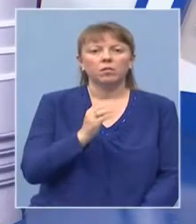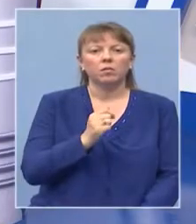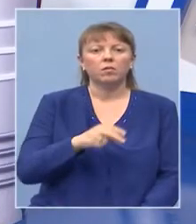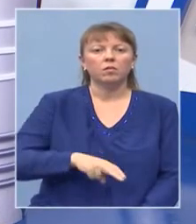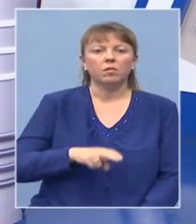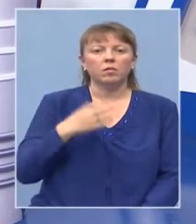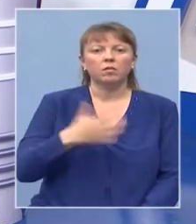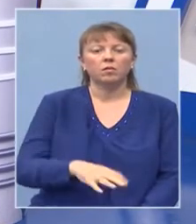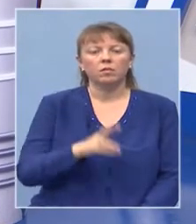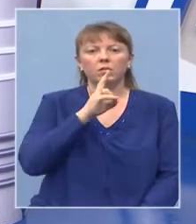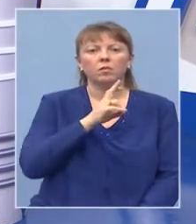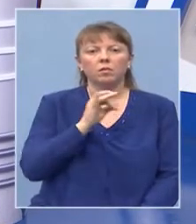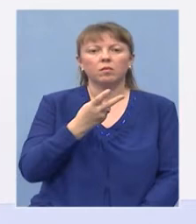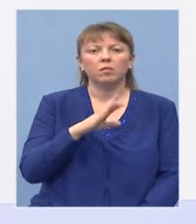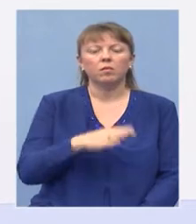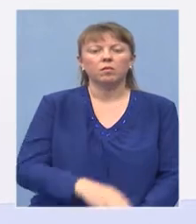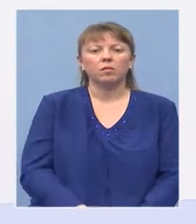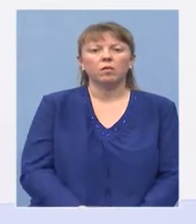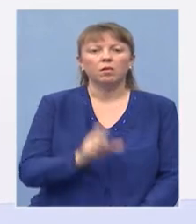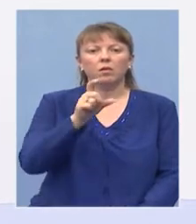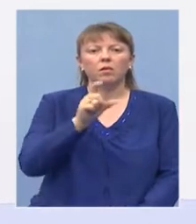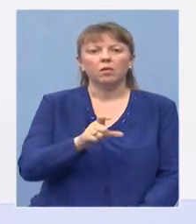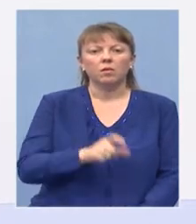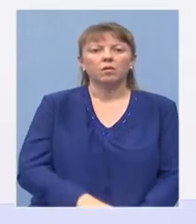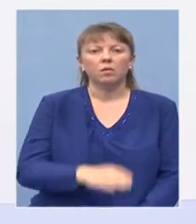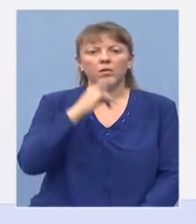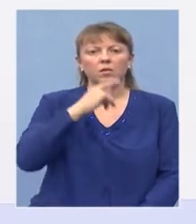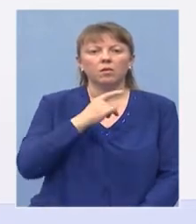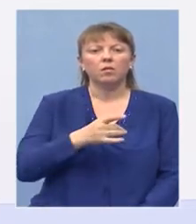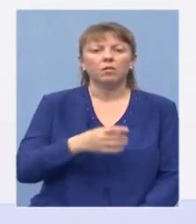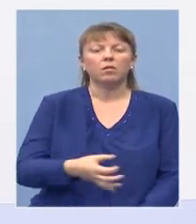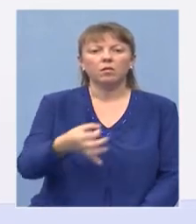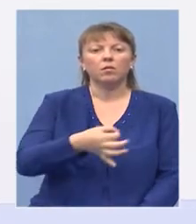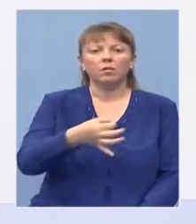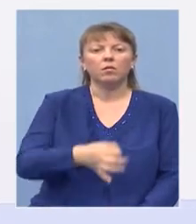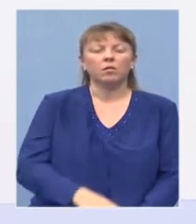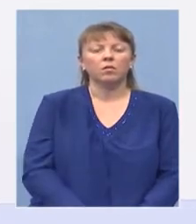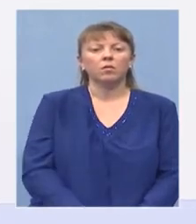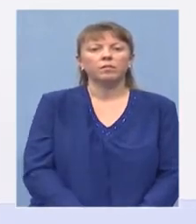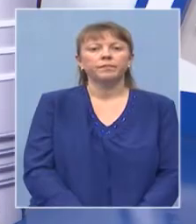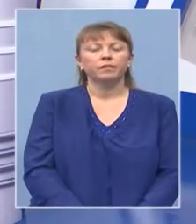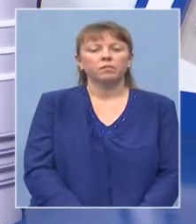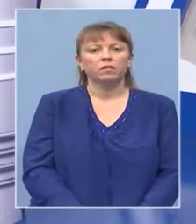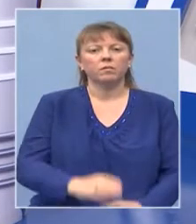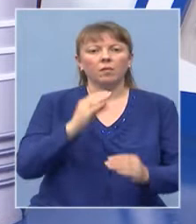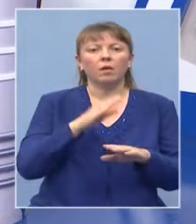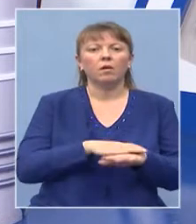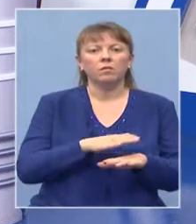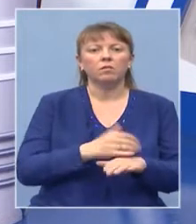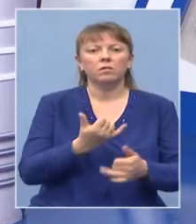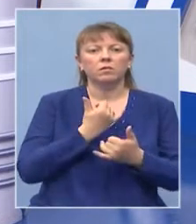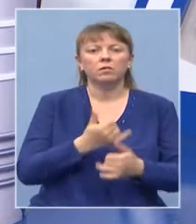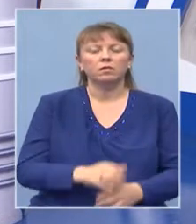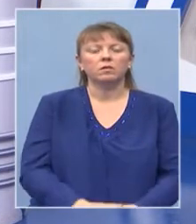директор филиала «Государственная корпорация правительства для граждан» по Западно-Казахстанской области. Добрый вечер. Добрый вечер. Добро пожаловать к нам в студию. Да,